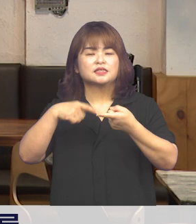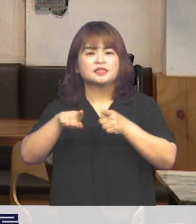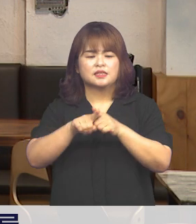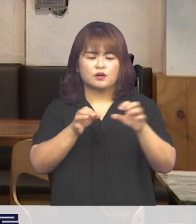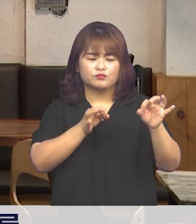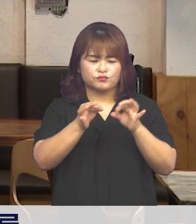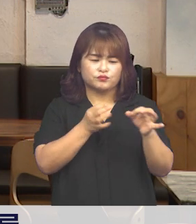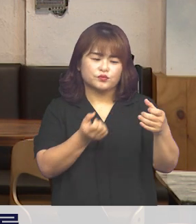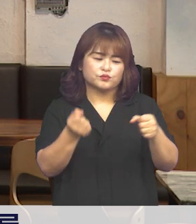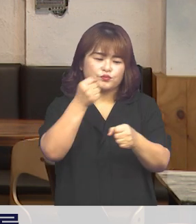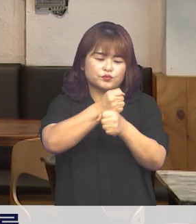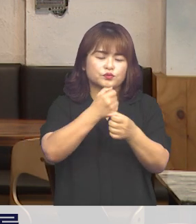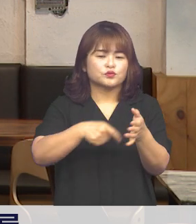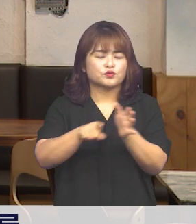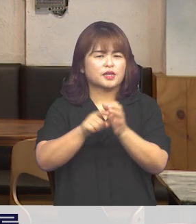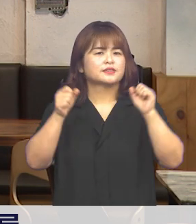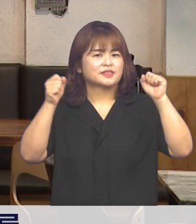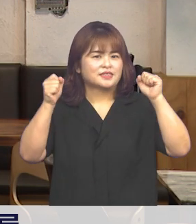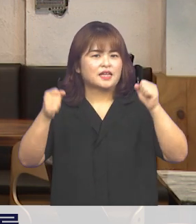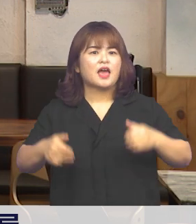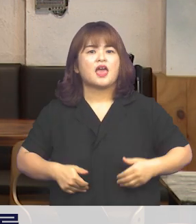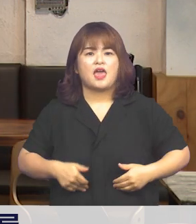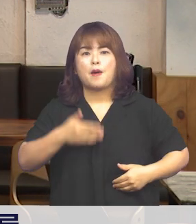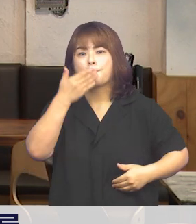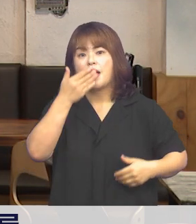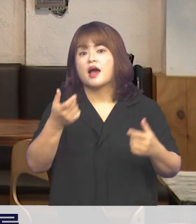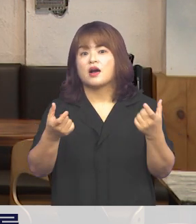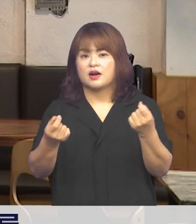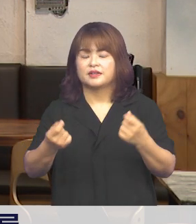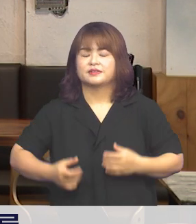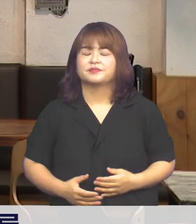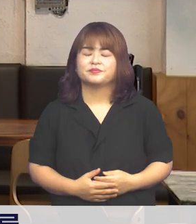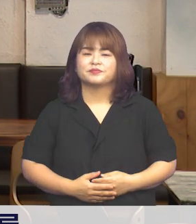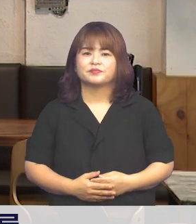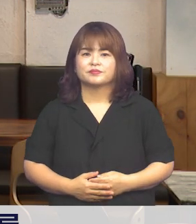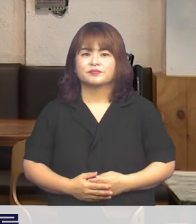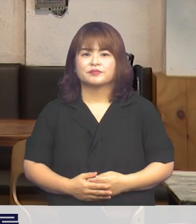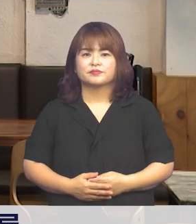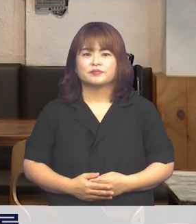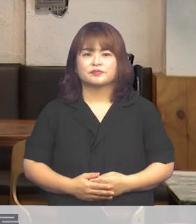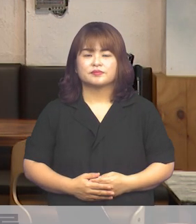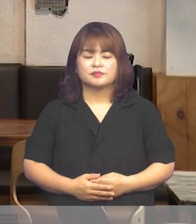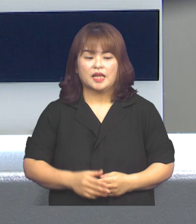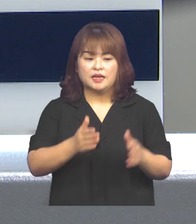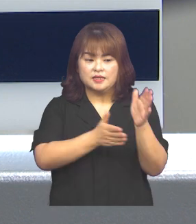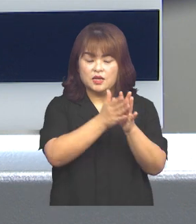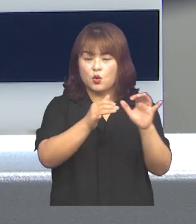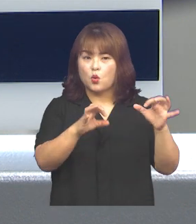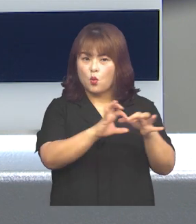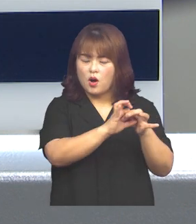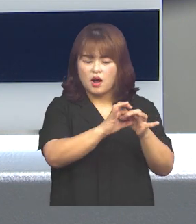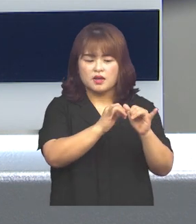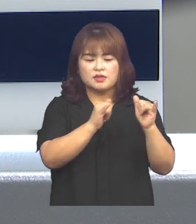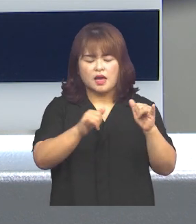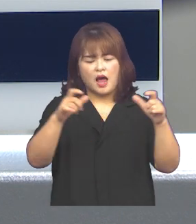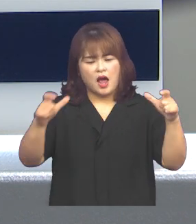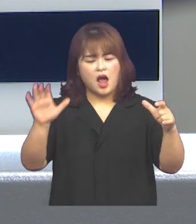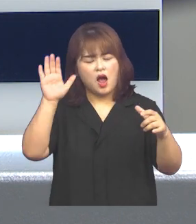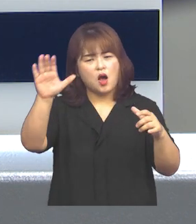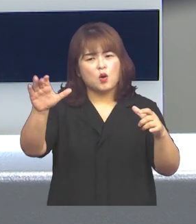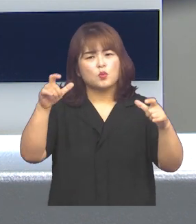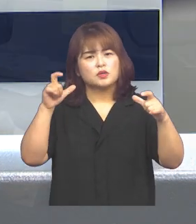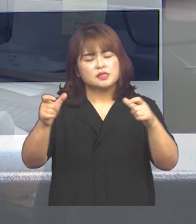거리가 활성화될 수 있도록 으쌰으쌰 화이팅이 넘칠 것 같습니다. 시 관계자는